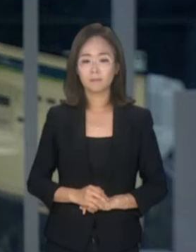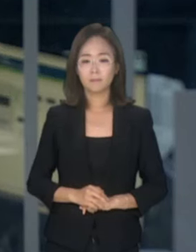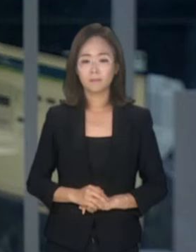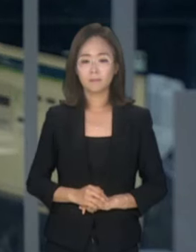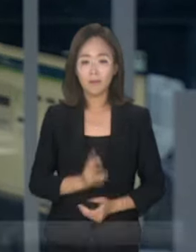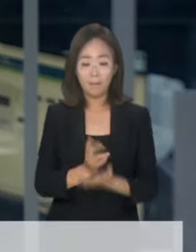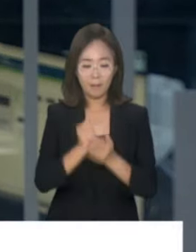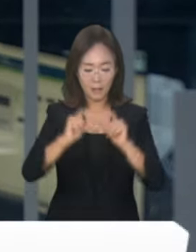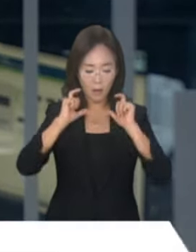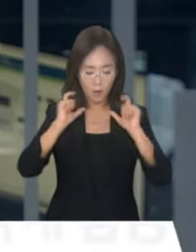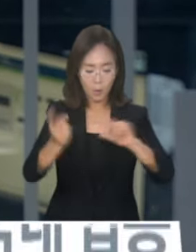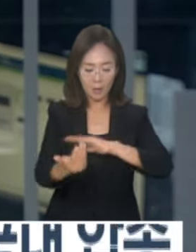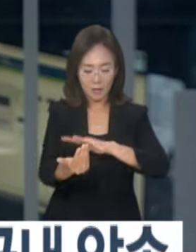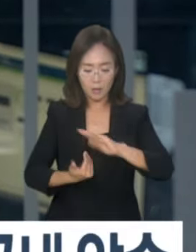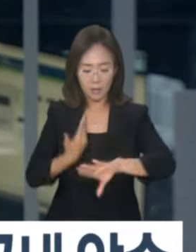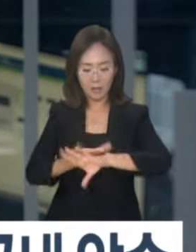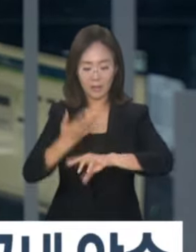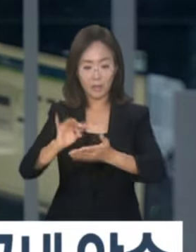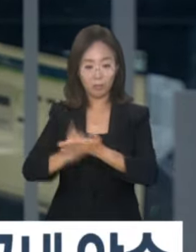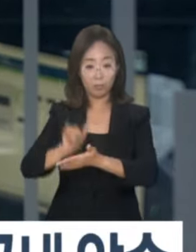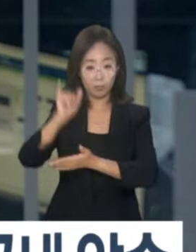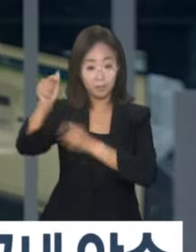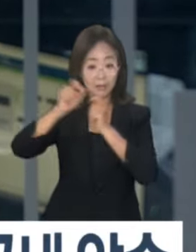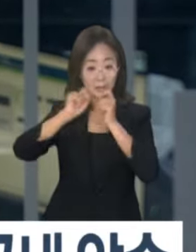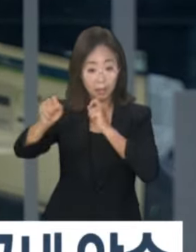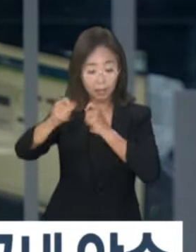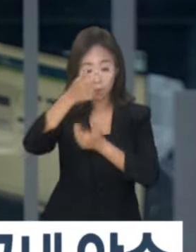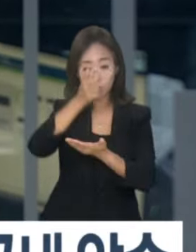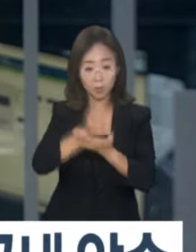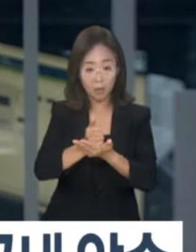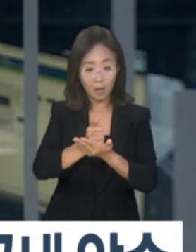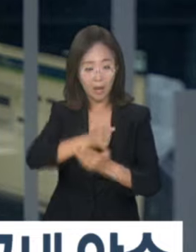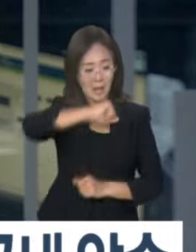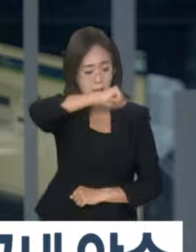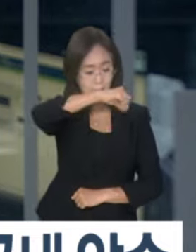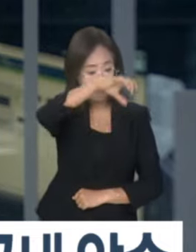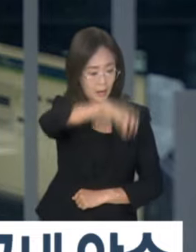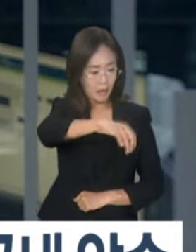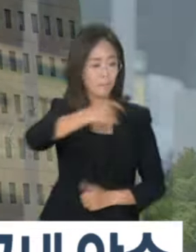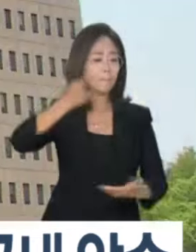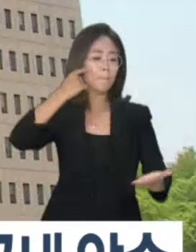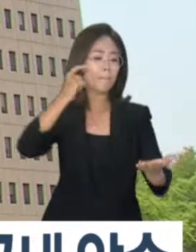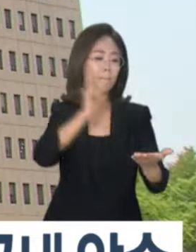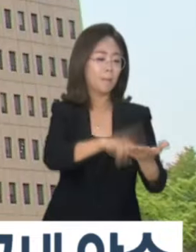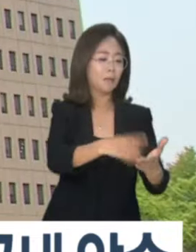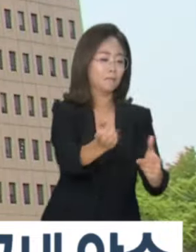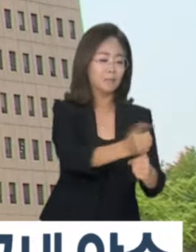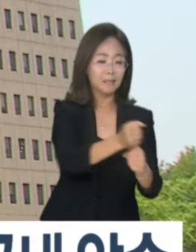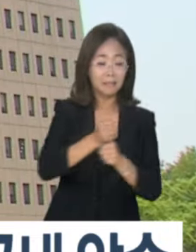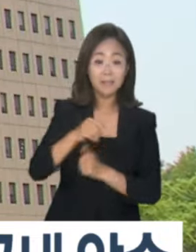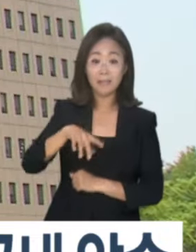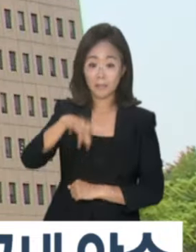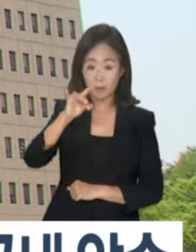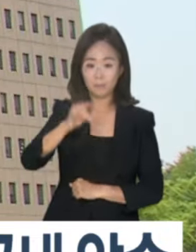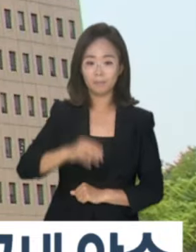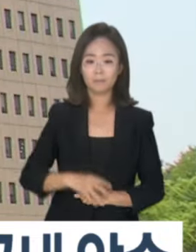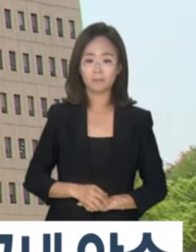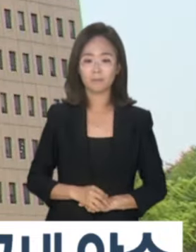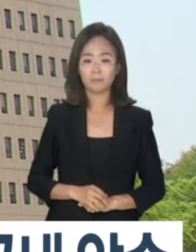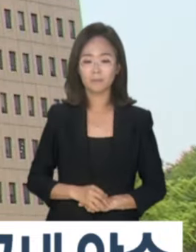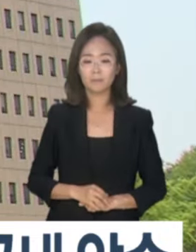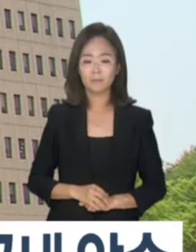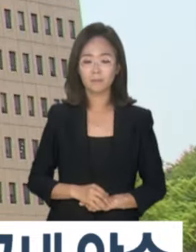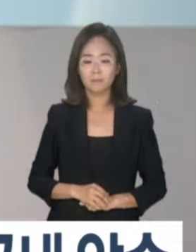판결 선고를 앞두고 해외로 도주한 사기 혐의 피해자가 아프리카 지역에서는 처음으로 범죄인 신병이 확보돼